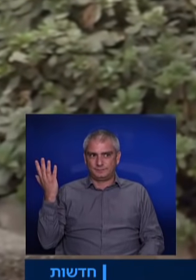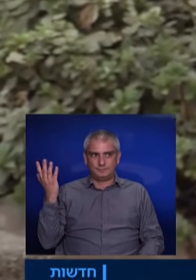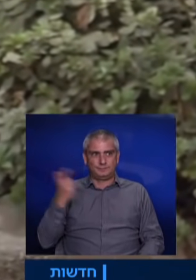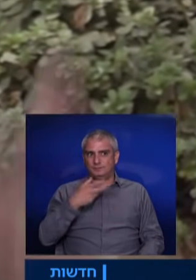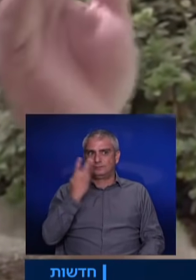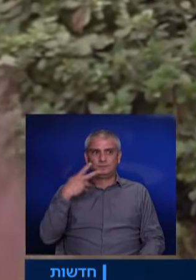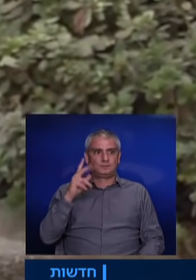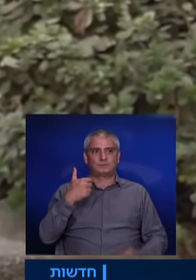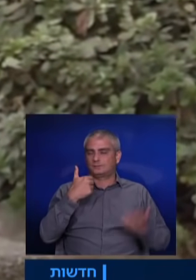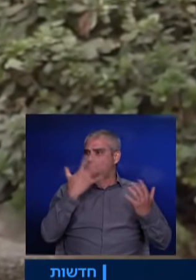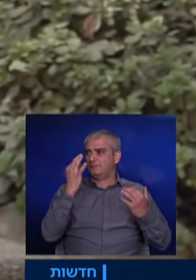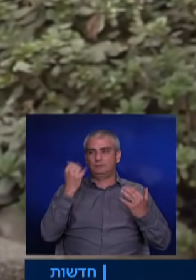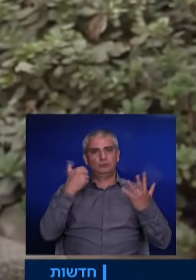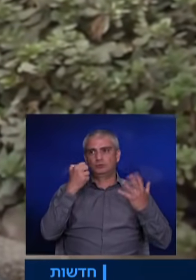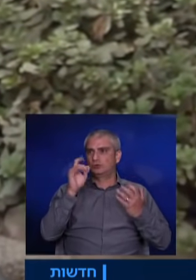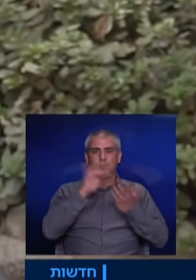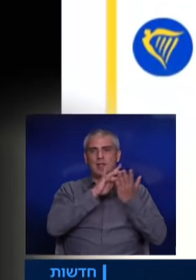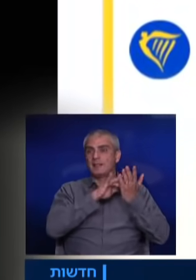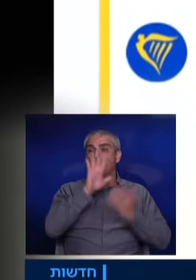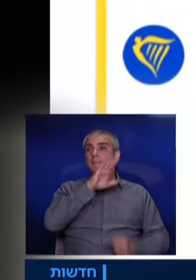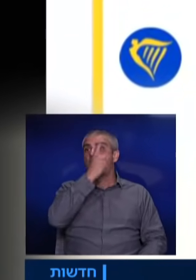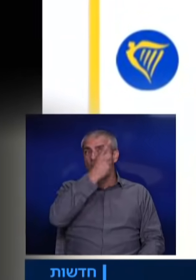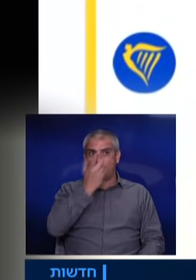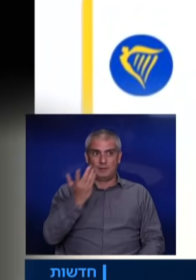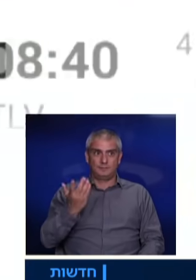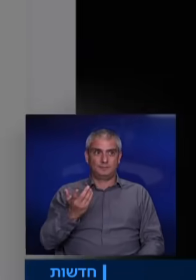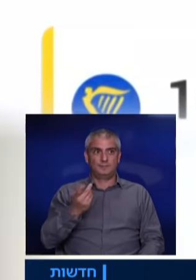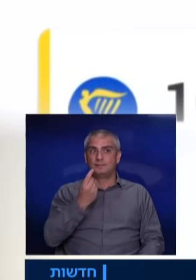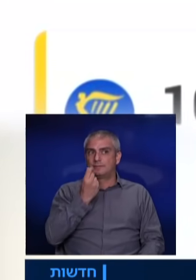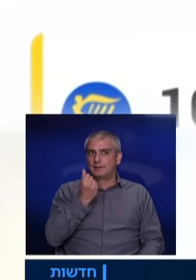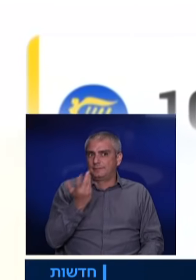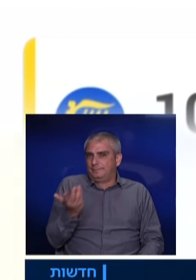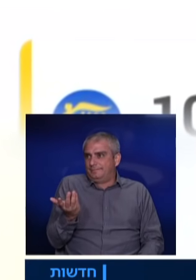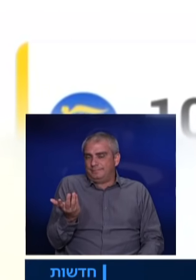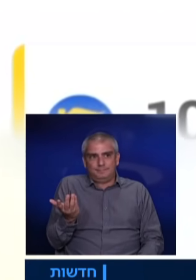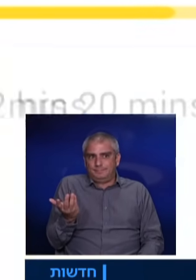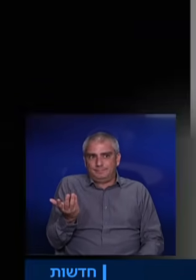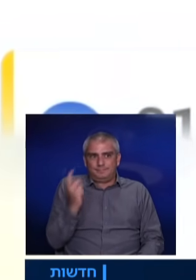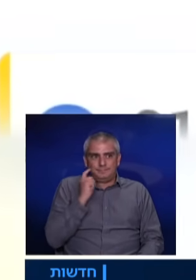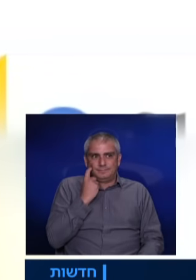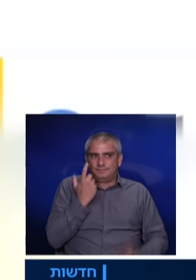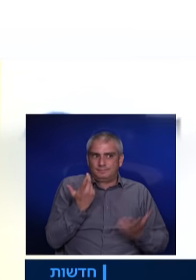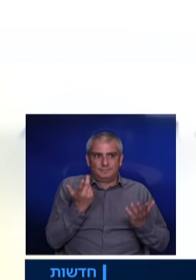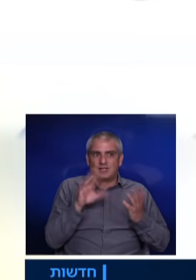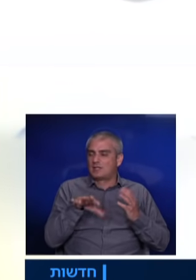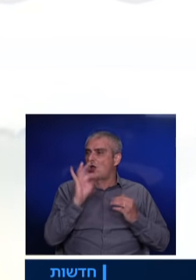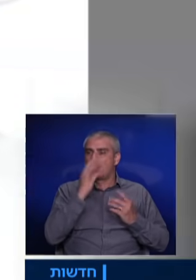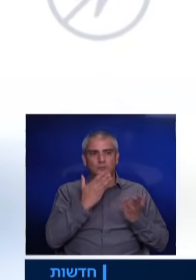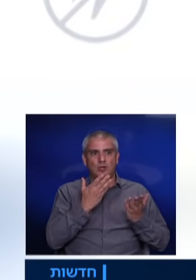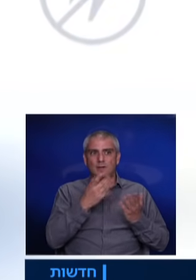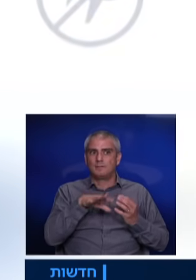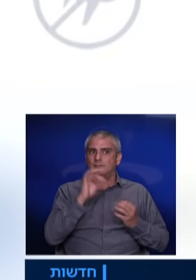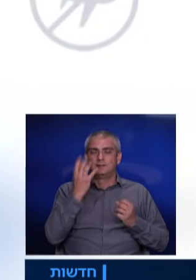על למעלה מ-50-60 יעדים באירופה, והמחירים הם ממש מלחמה. אתה יכול למצוא מציאות